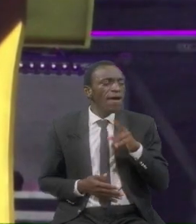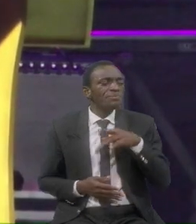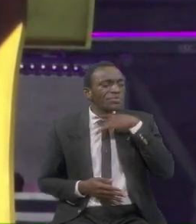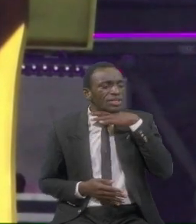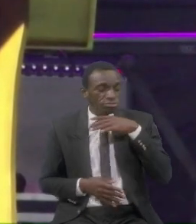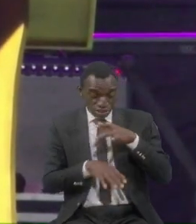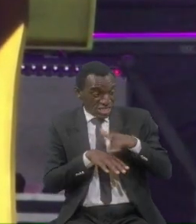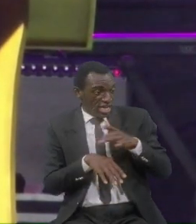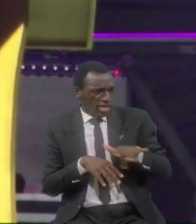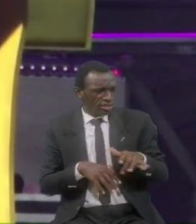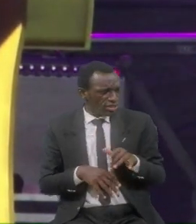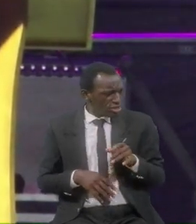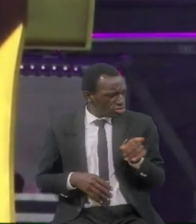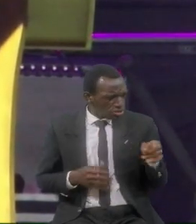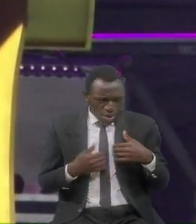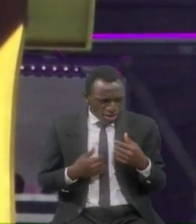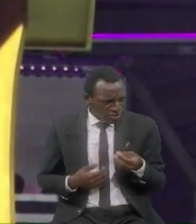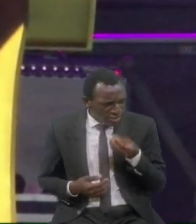eaten that forbidden